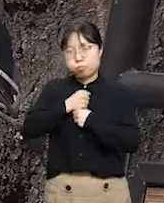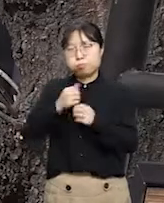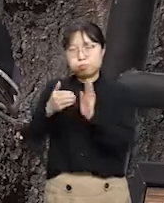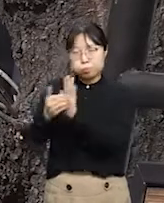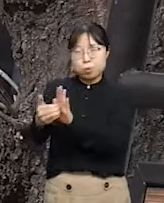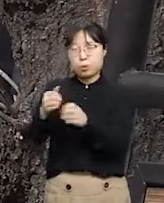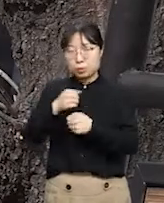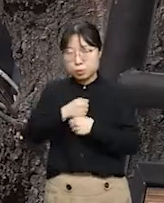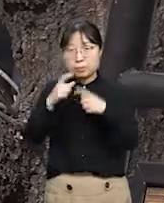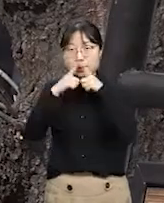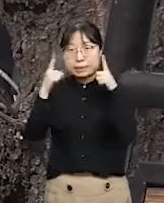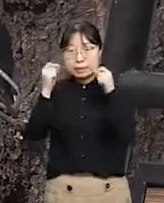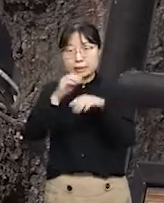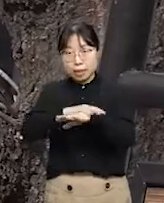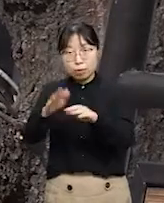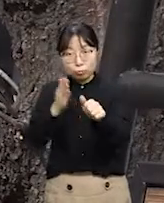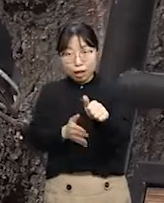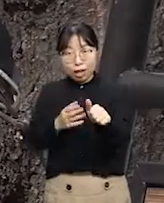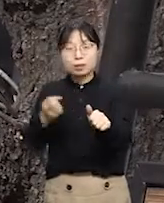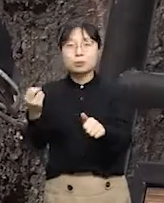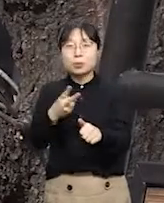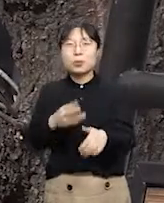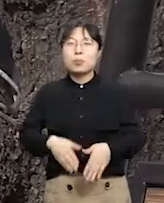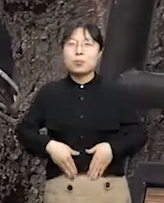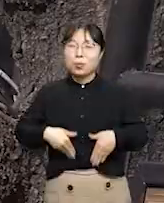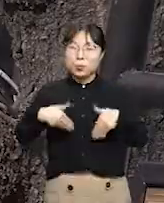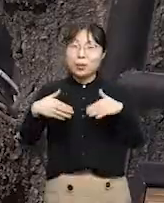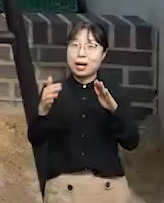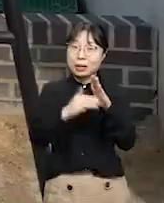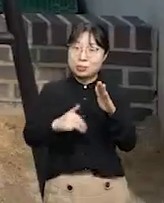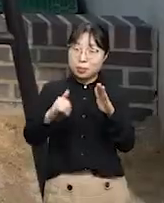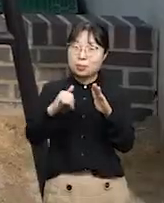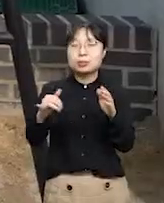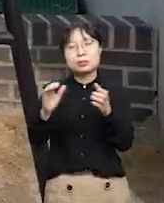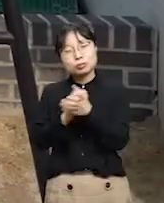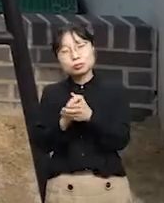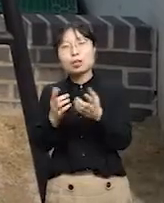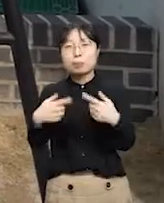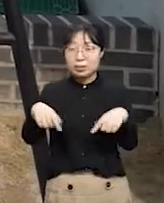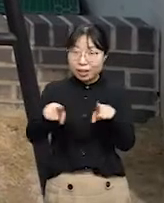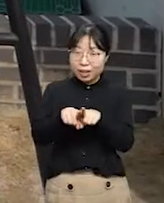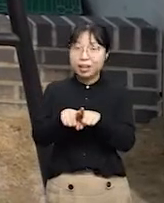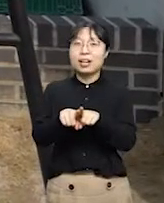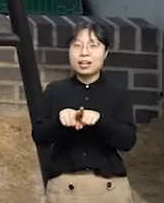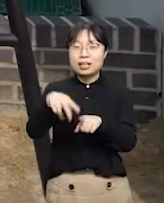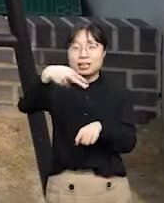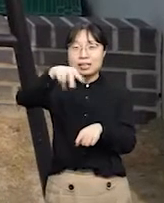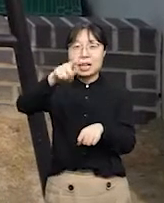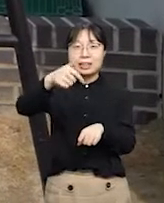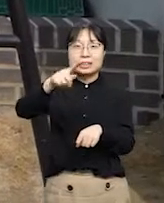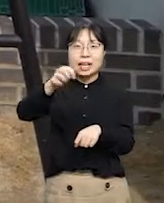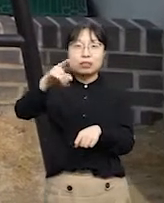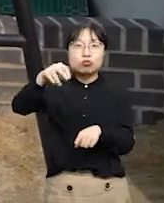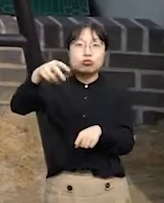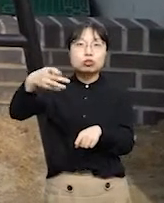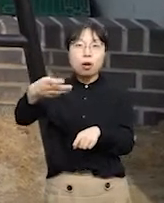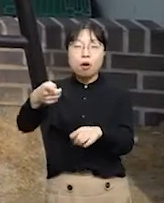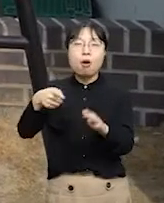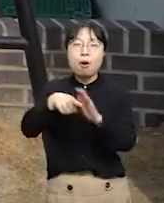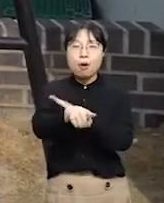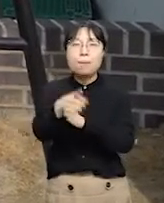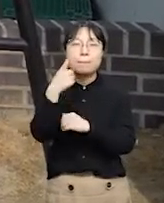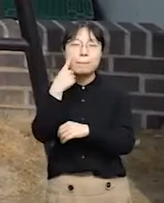만큼 마스크 잘 쓰시고 분바람 맞으면서 소중한 사람과 이 사근 행궁터 나들이 한번 해보시는 건